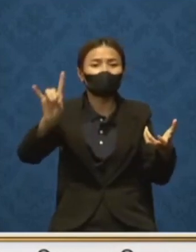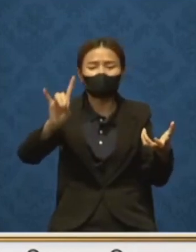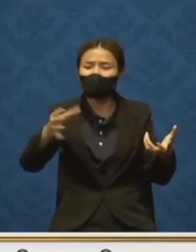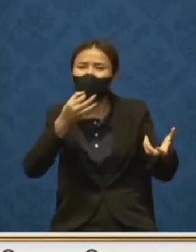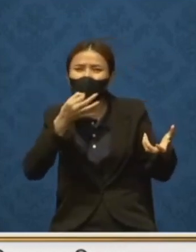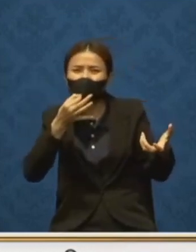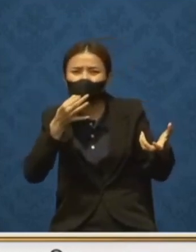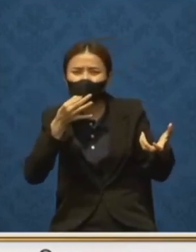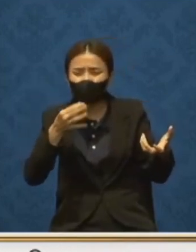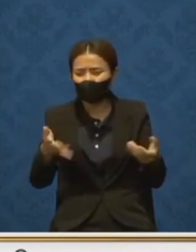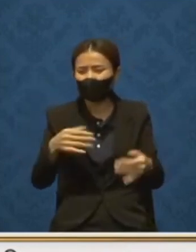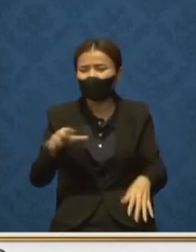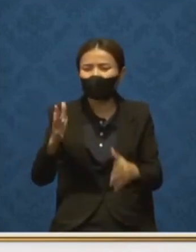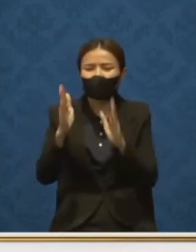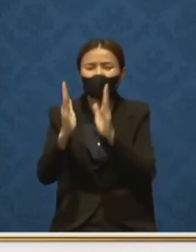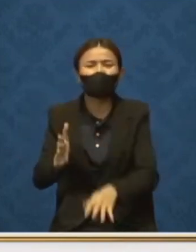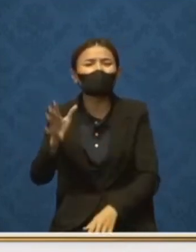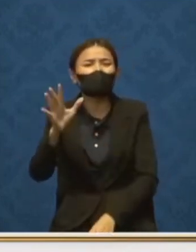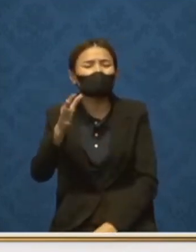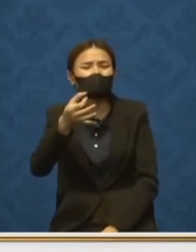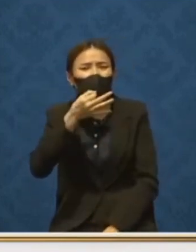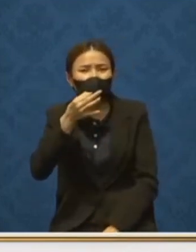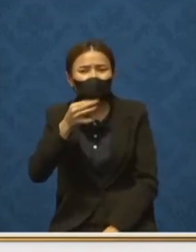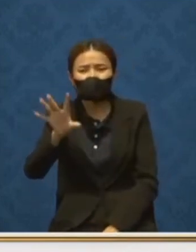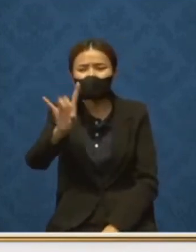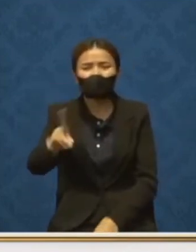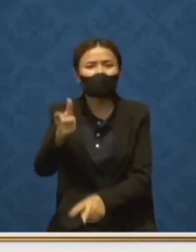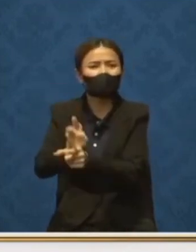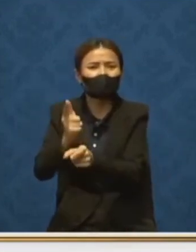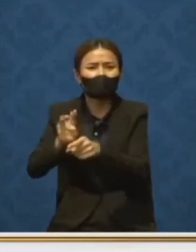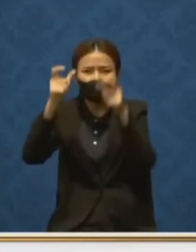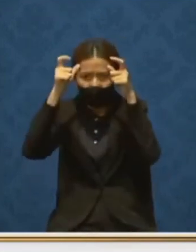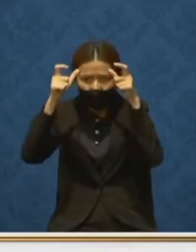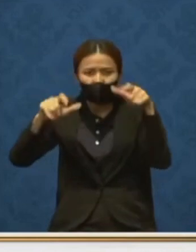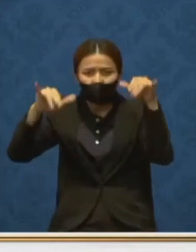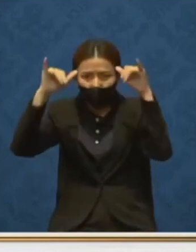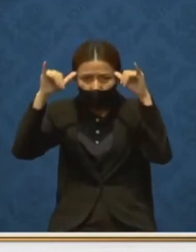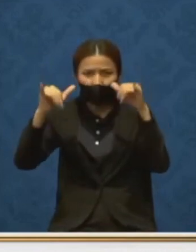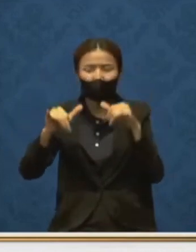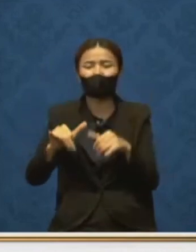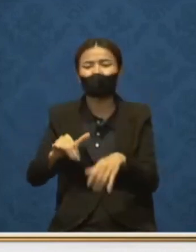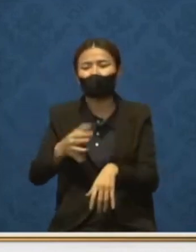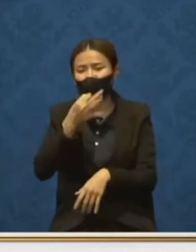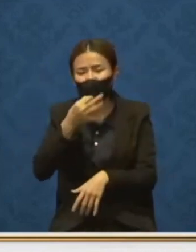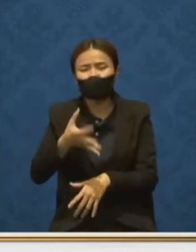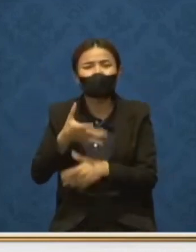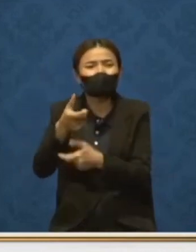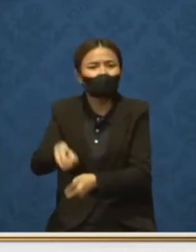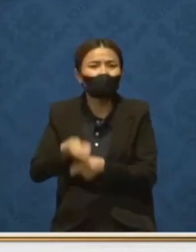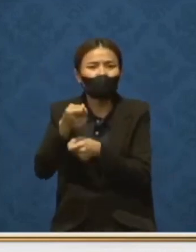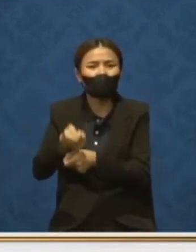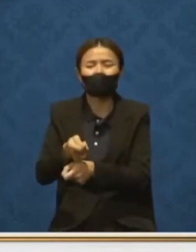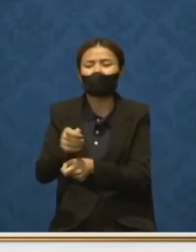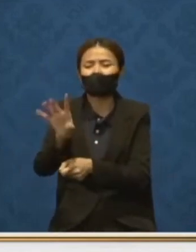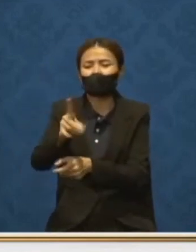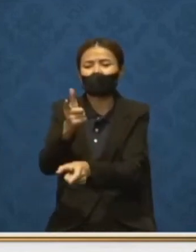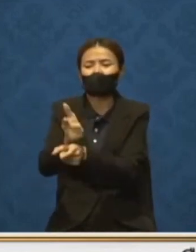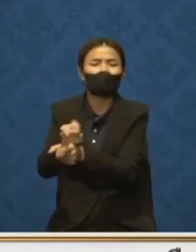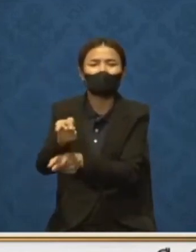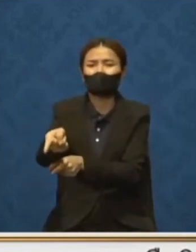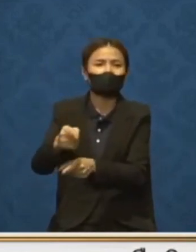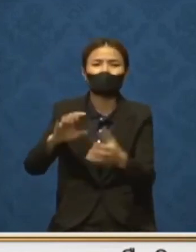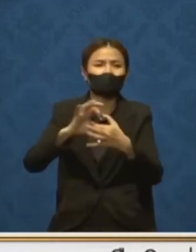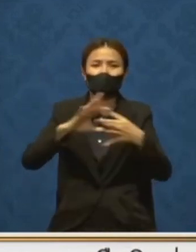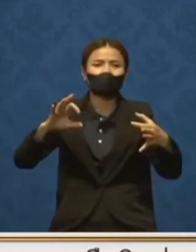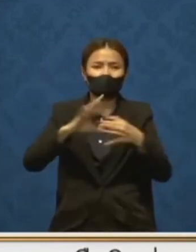รรายย่อยเห็นชอบให้กลับมาใช้ร่างของสภาผู้แทนราษฎรครับส่วนอีก5มาตราที่วุฒิสภามี